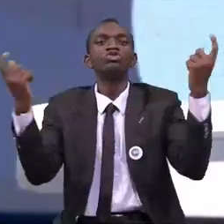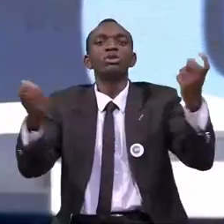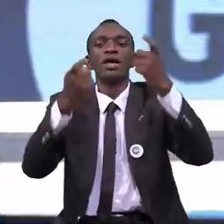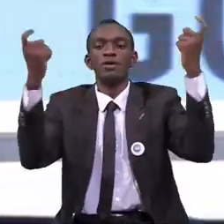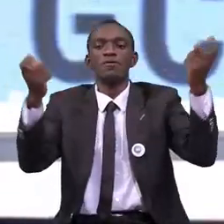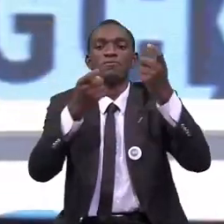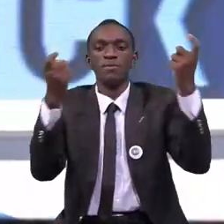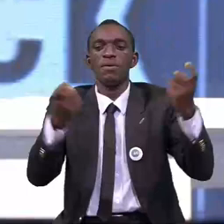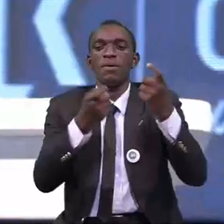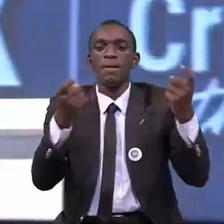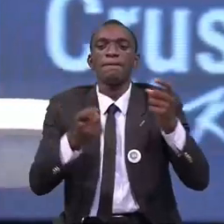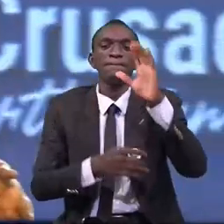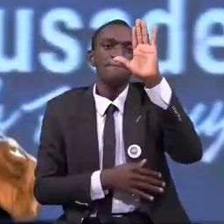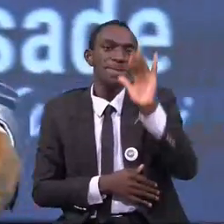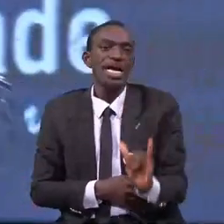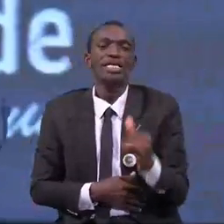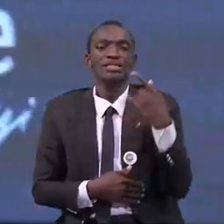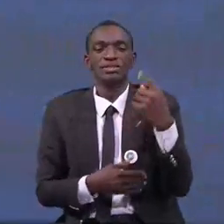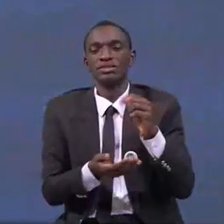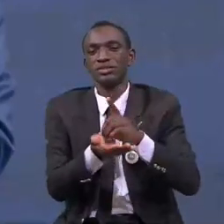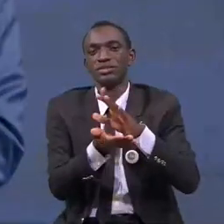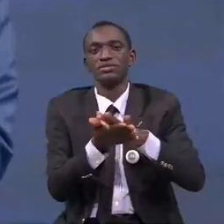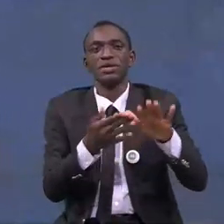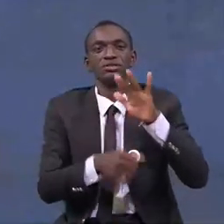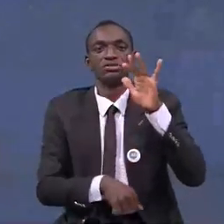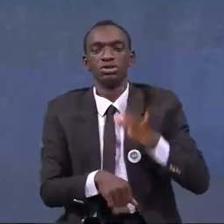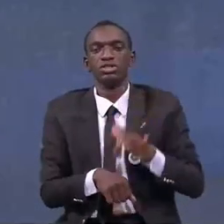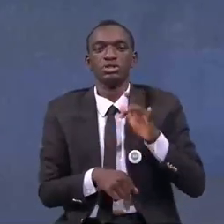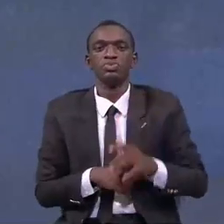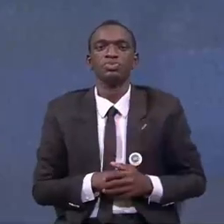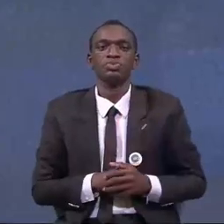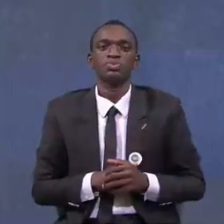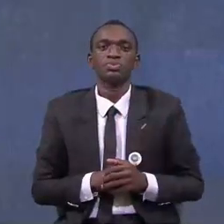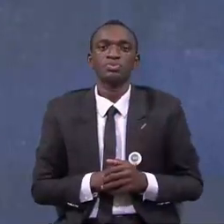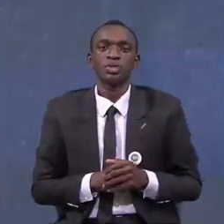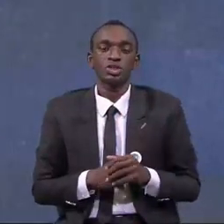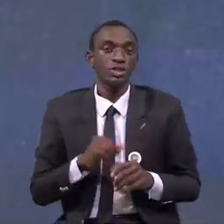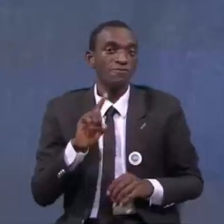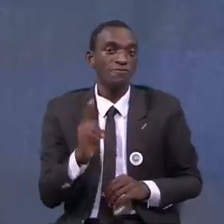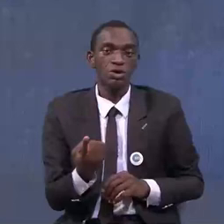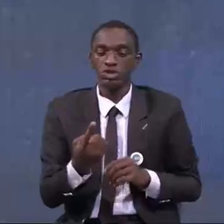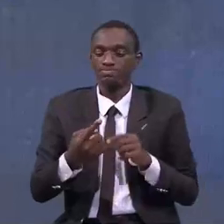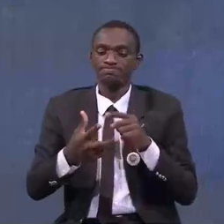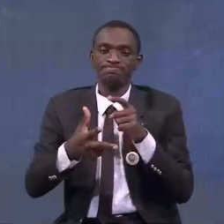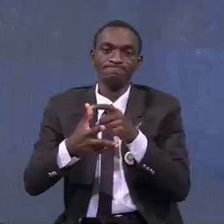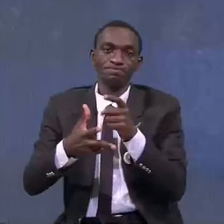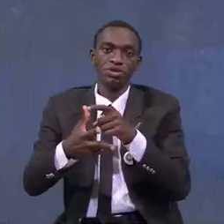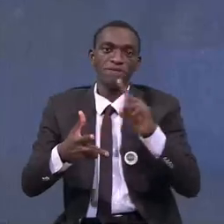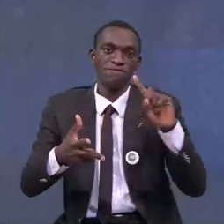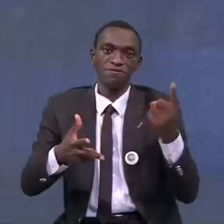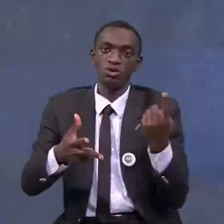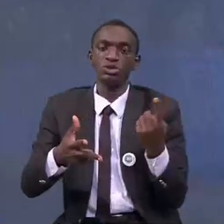se lever avec le triomphe décisif par la touche divine voyons la première partie